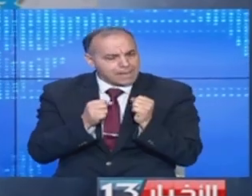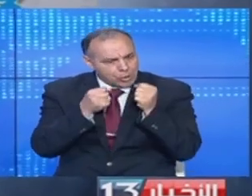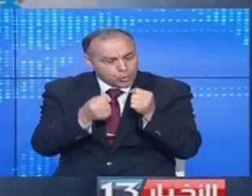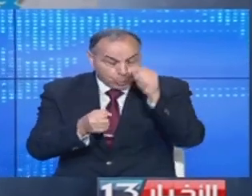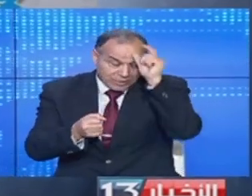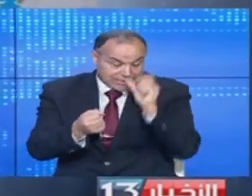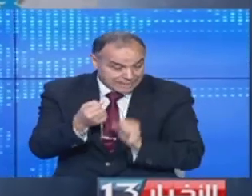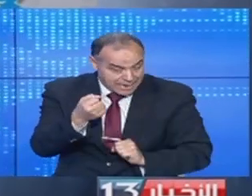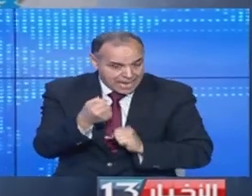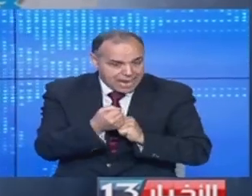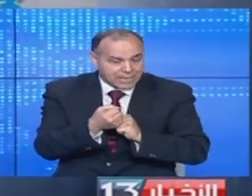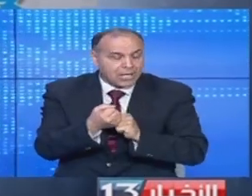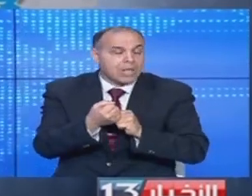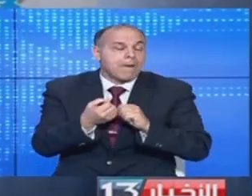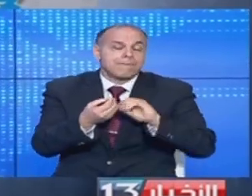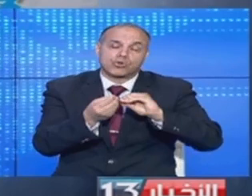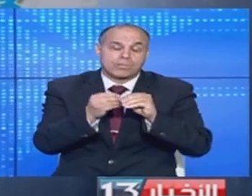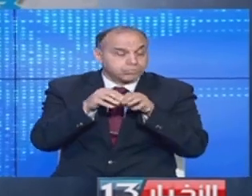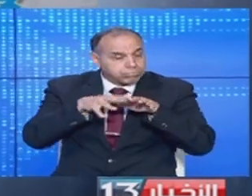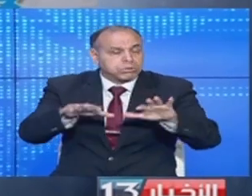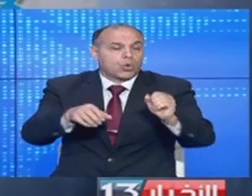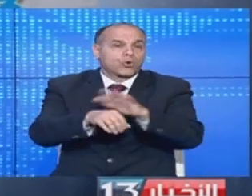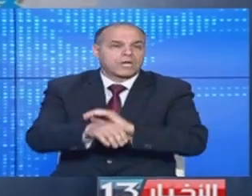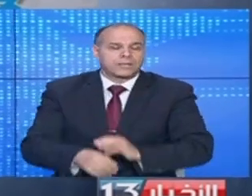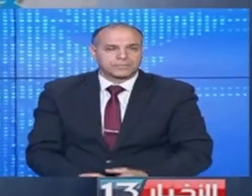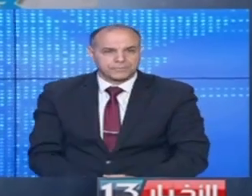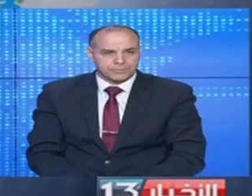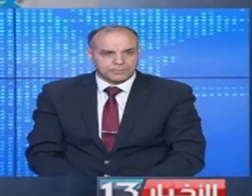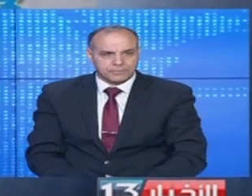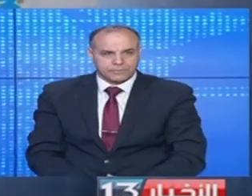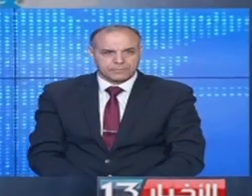الوطني لمجابهه تفشي فيروس كورونا